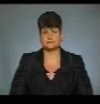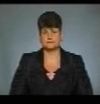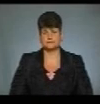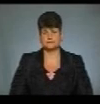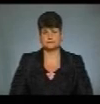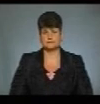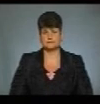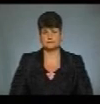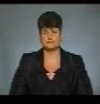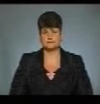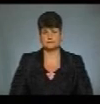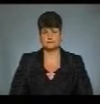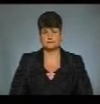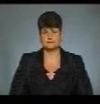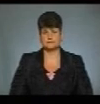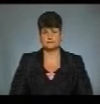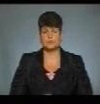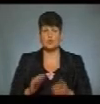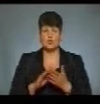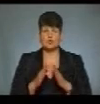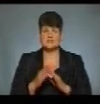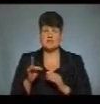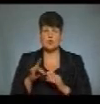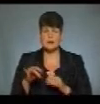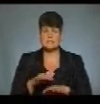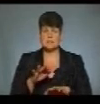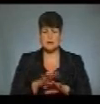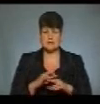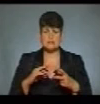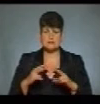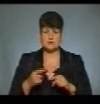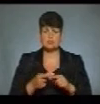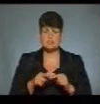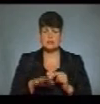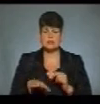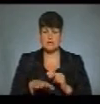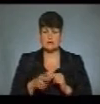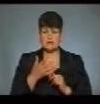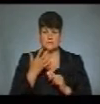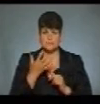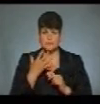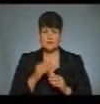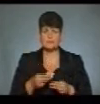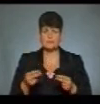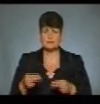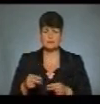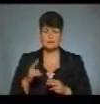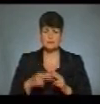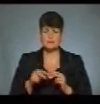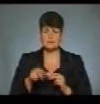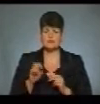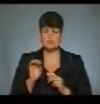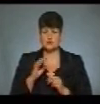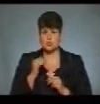новини. Угоду з Європейським банком на заміну цих ділянок тепломереж уклали наприкінці 2014